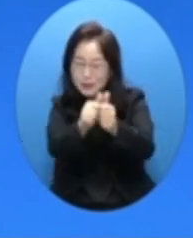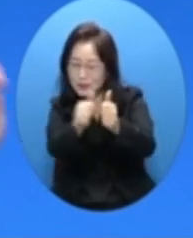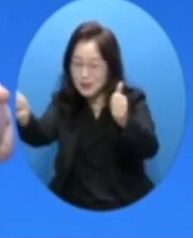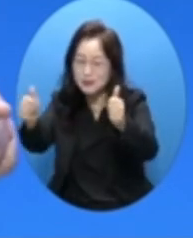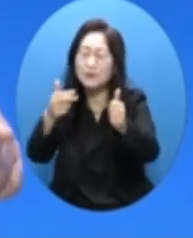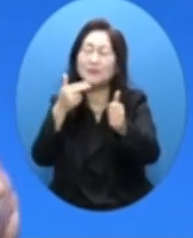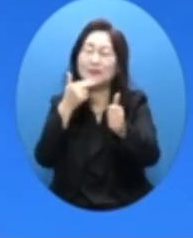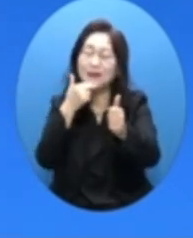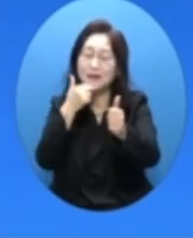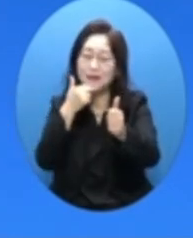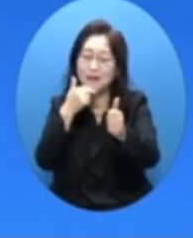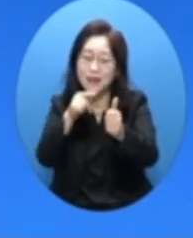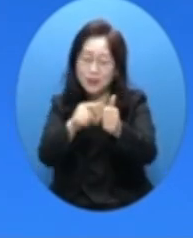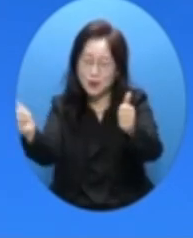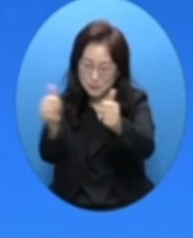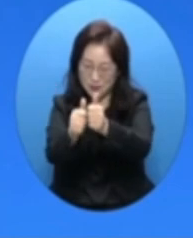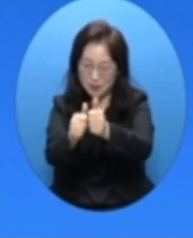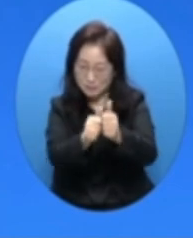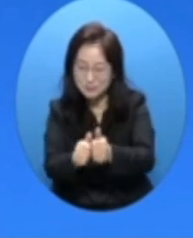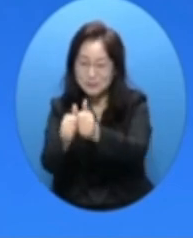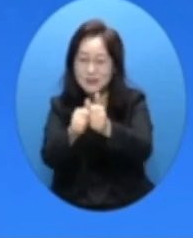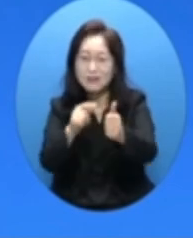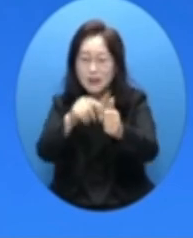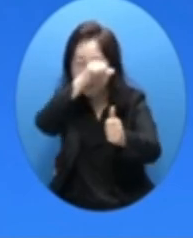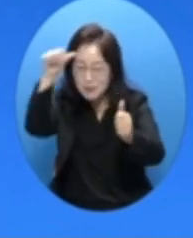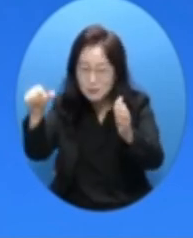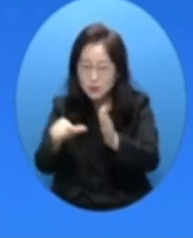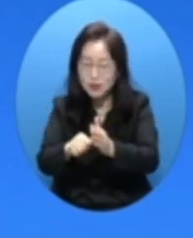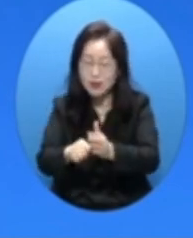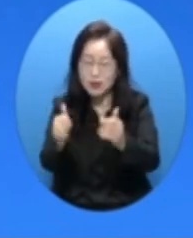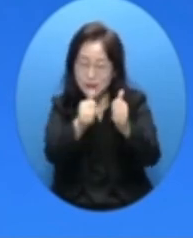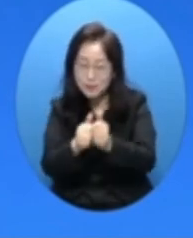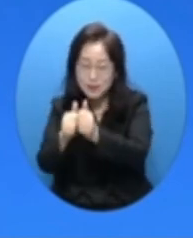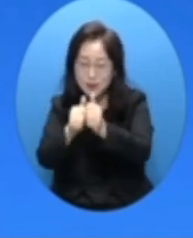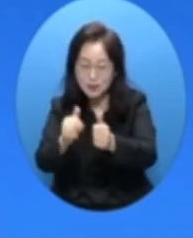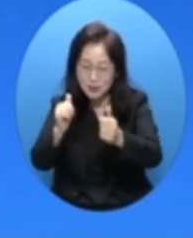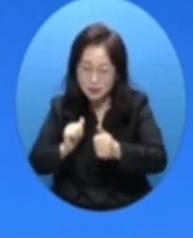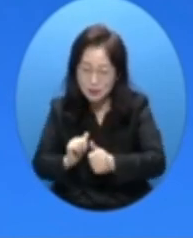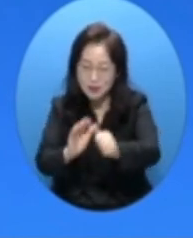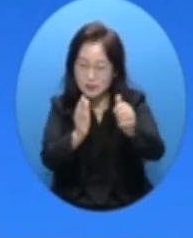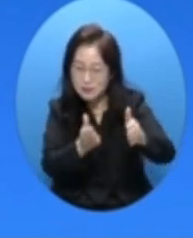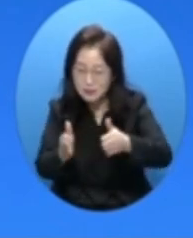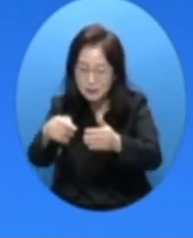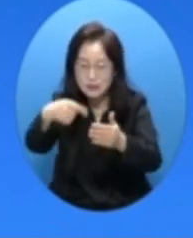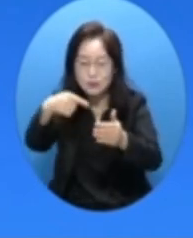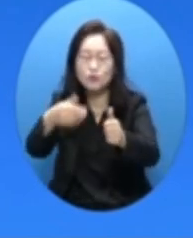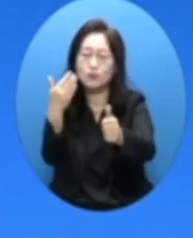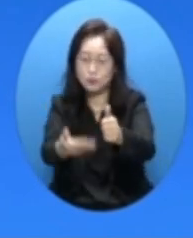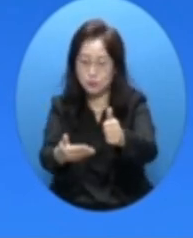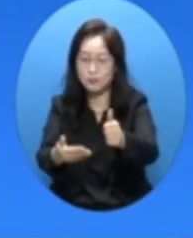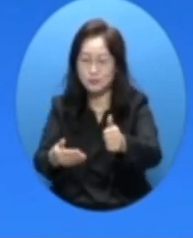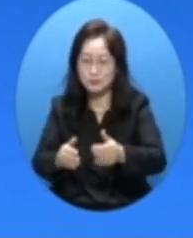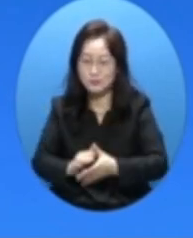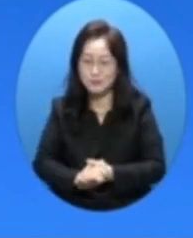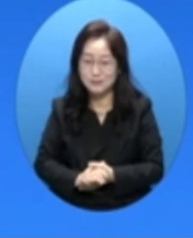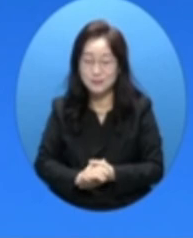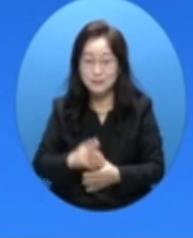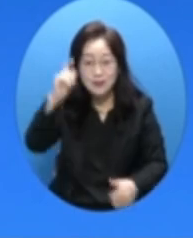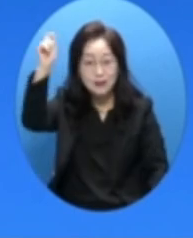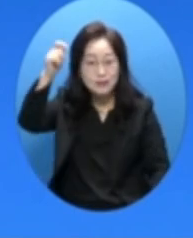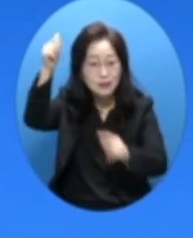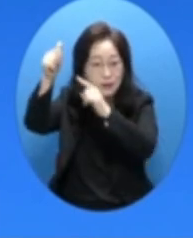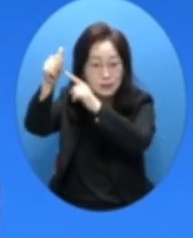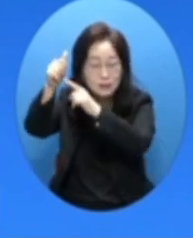너를 떠나지 아니하리라 내가 너와 함께 하리라 너희 샘 동안 내가 너와 함께 하면 너의 갈 길을 인도해 주리라 다윗이